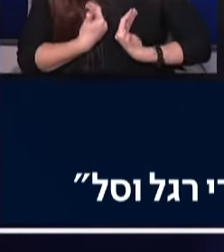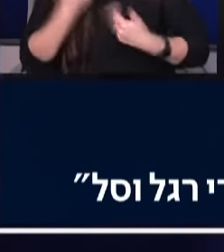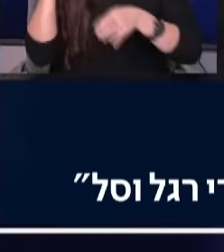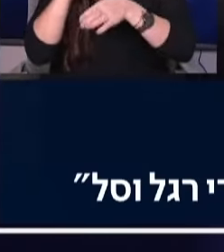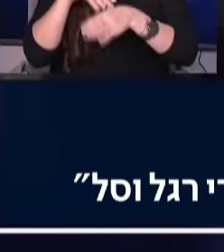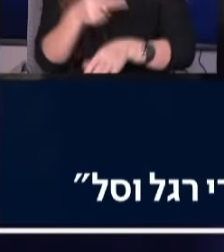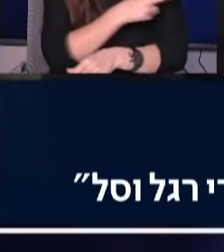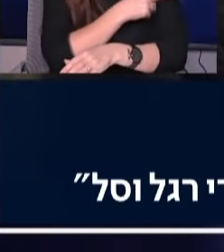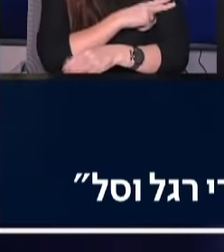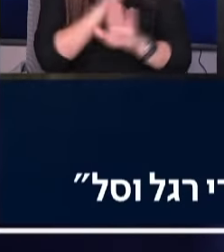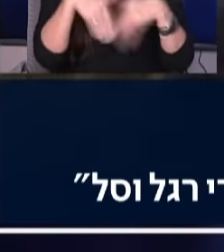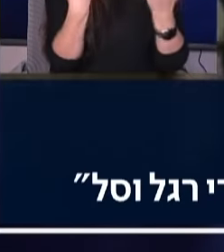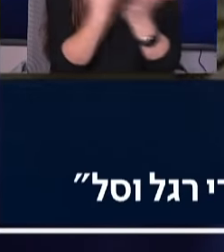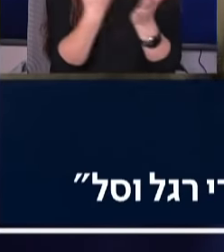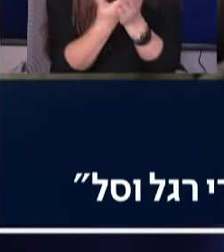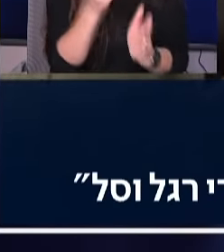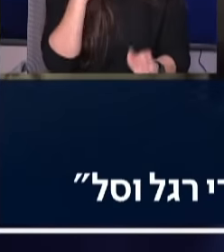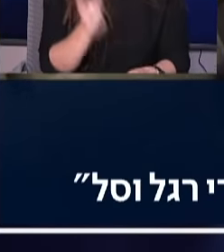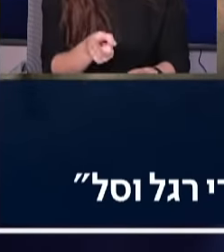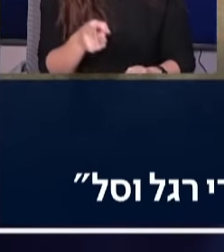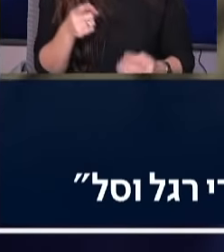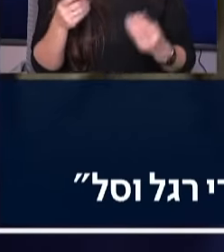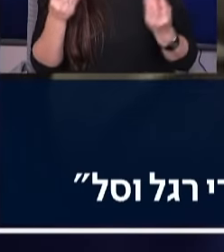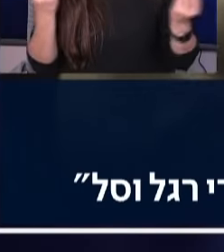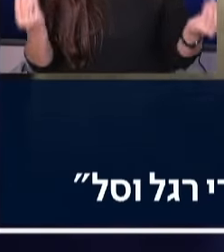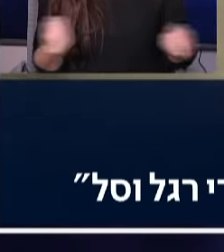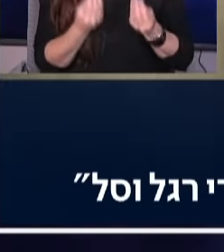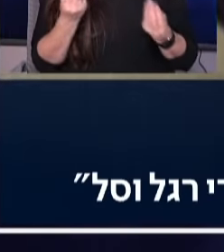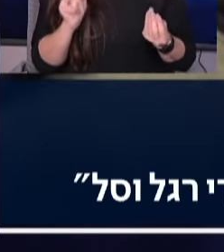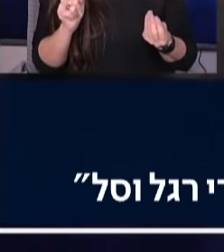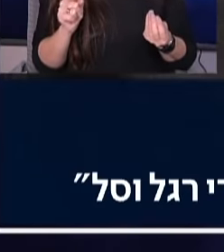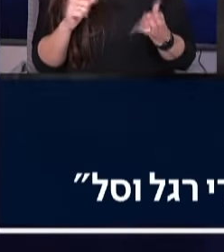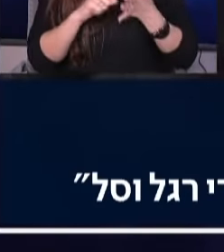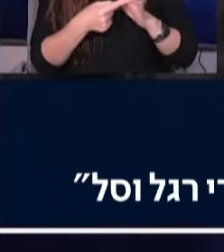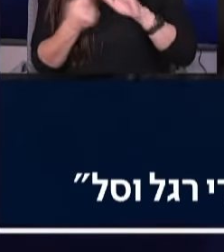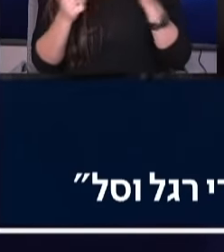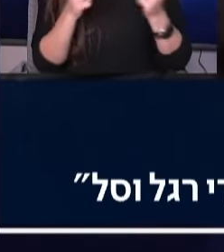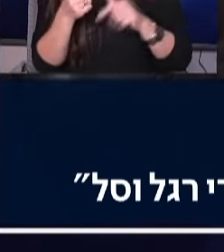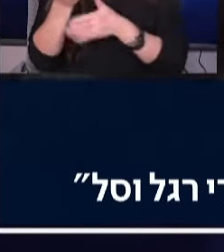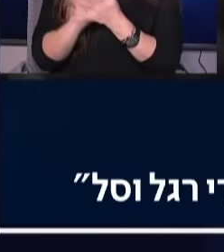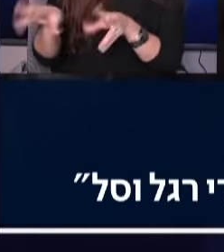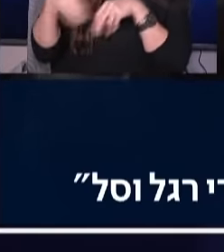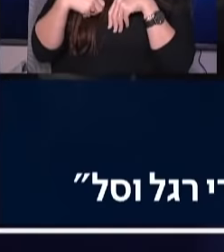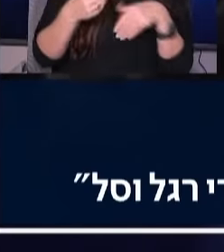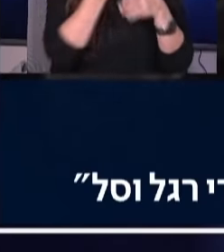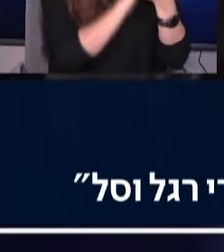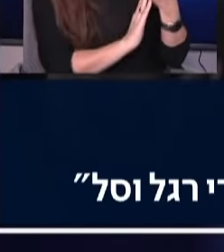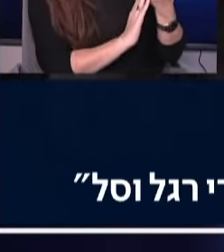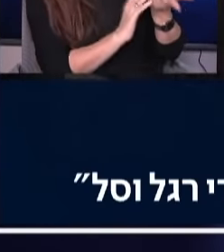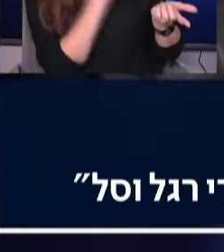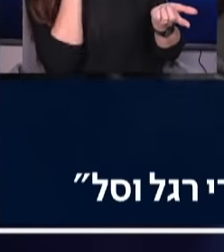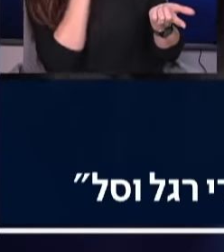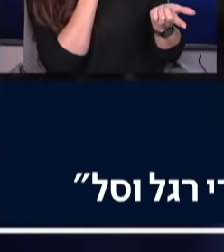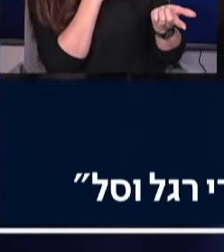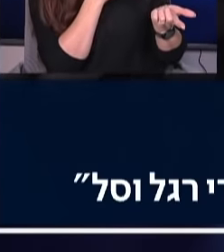במתן עדויות כשצריך. ודברים מהסוג הזה מעוררים כאן לא מעט הדים וויכוחים. יש כאלה שמסכימים, יש כאלה שרואים בזה גם כהפניית